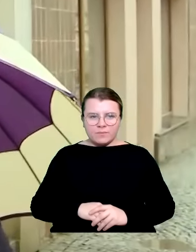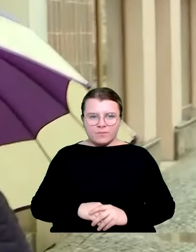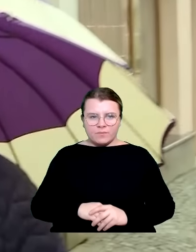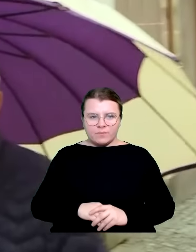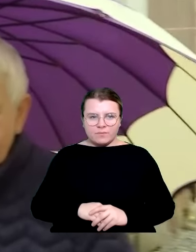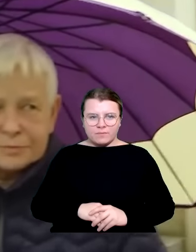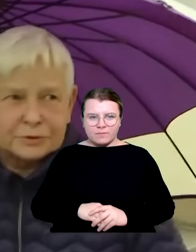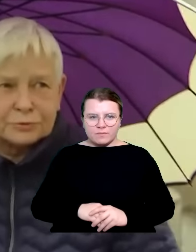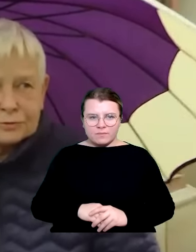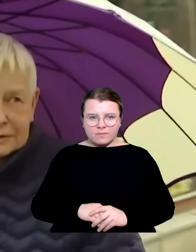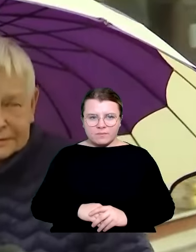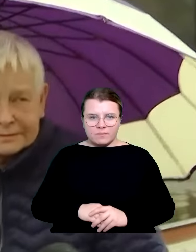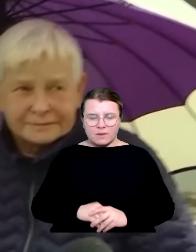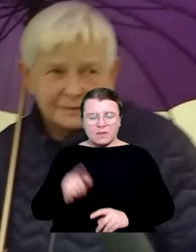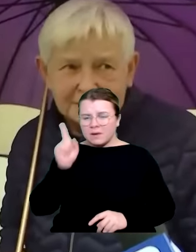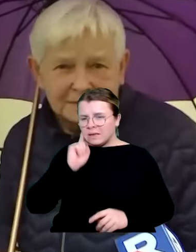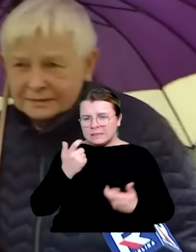złotówki. Nic.